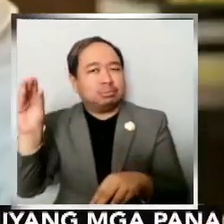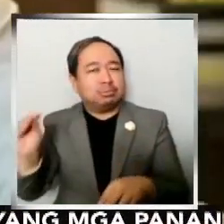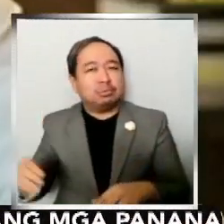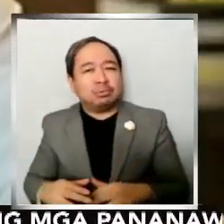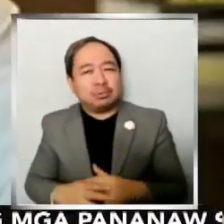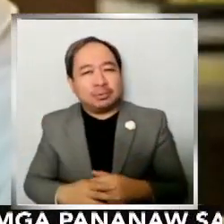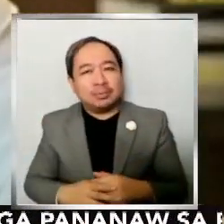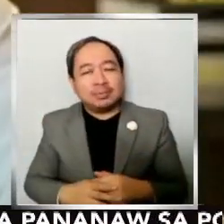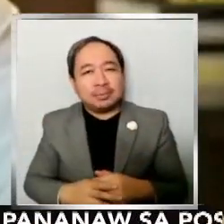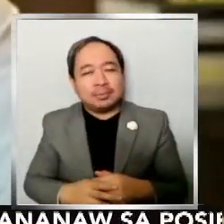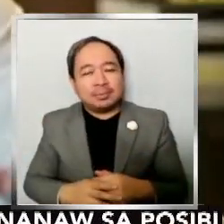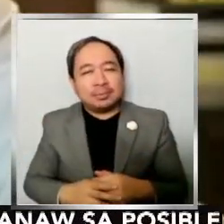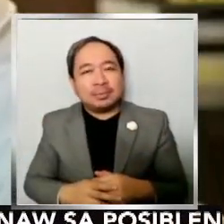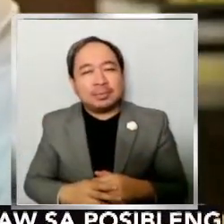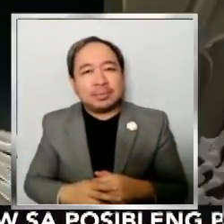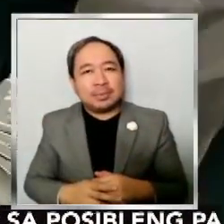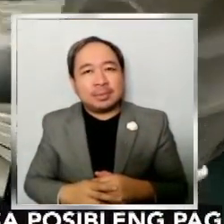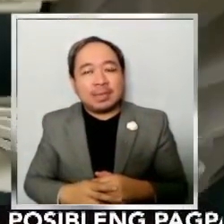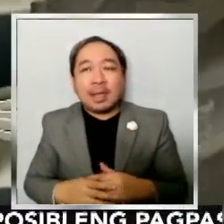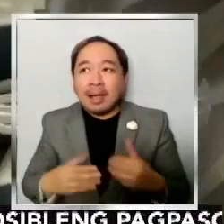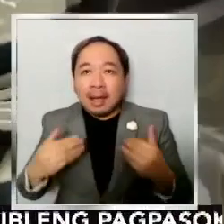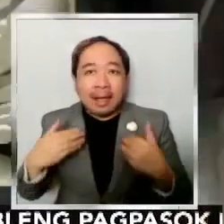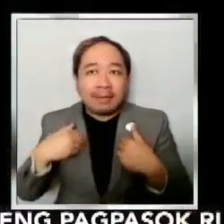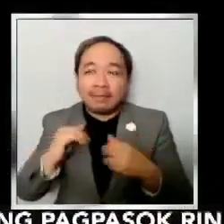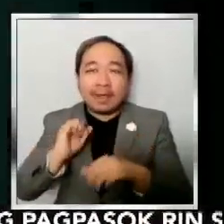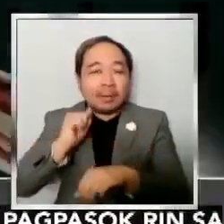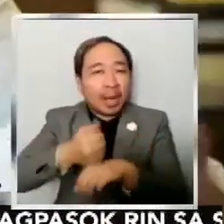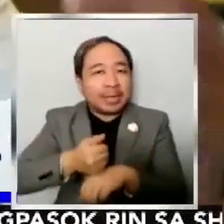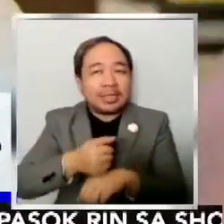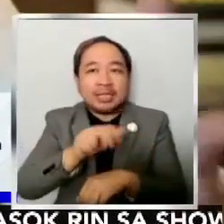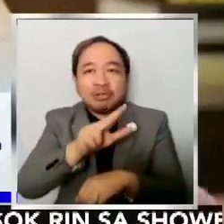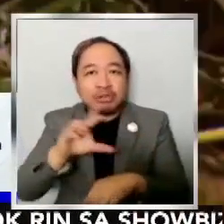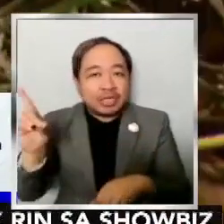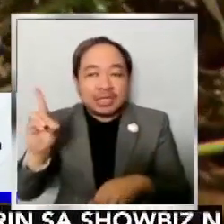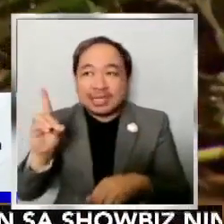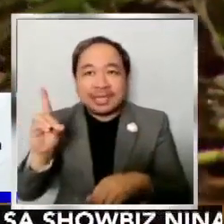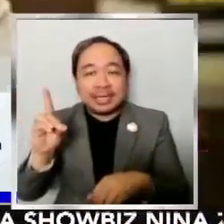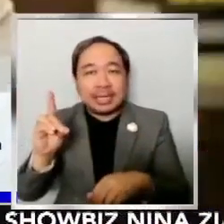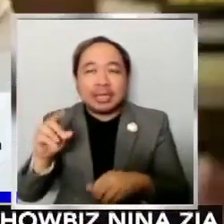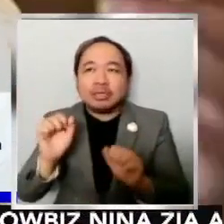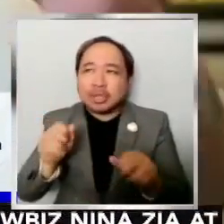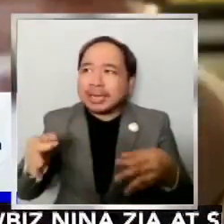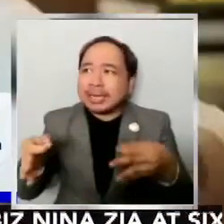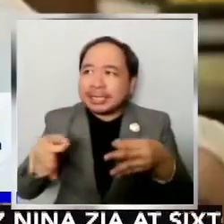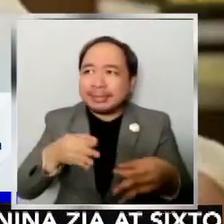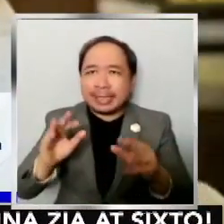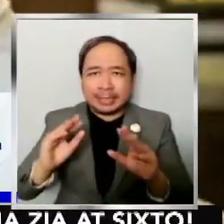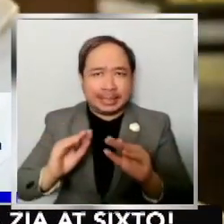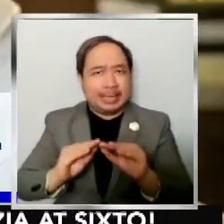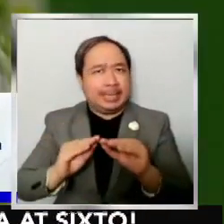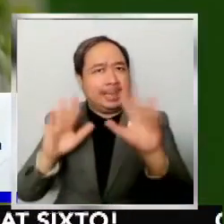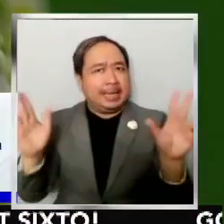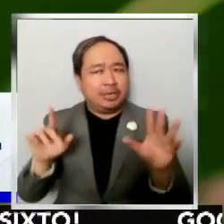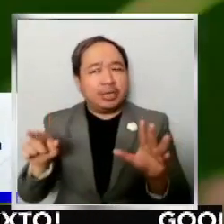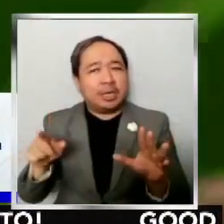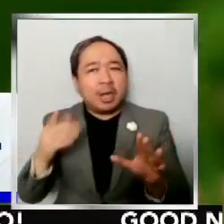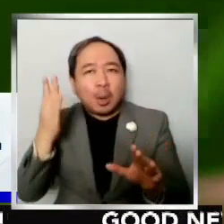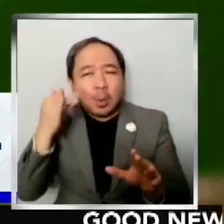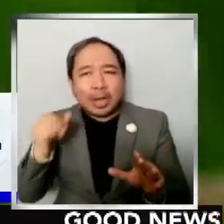Tapos nilagyan pa nila ng mga 3D models yung mga animals na to para may paliwanag kung bakit talaga ganito sila